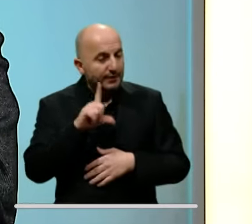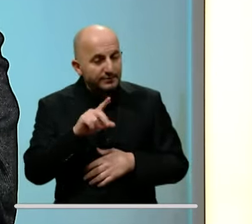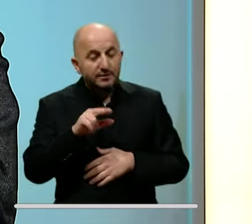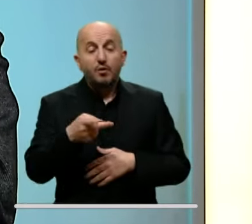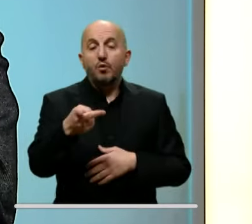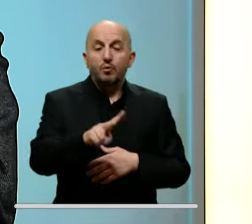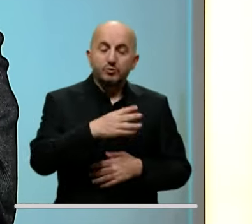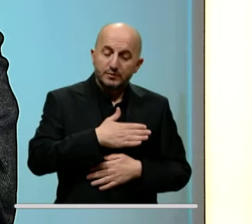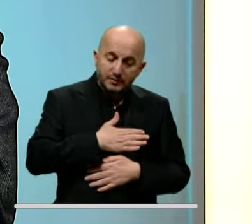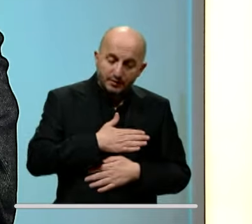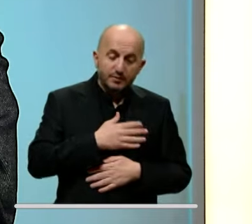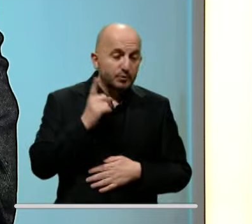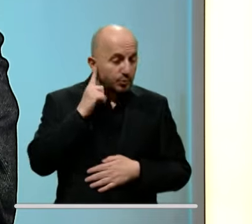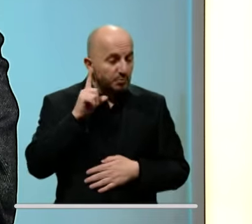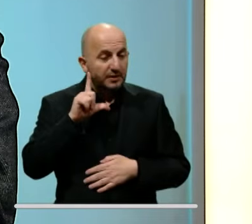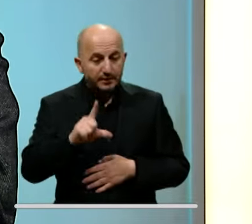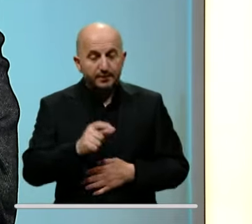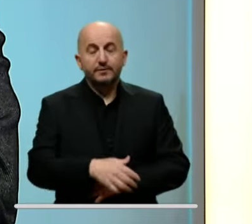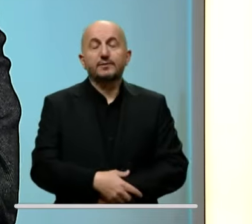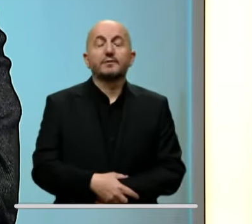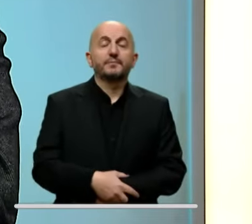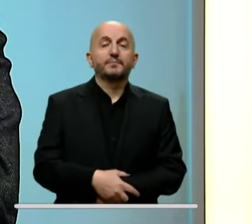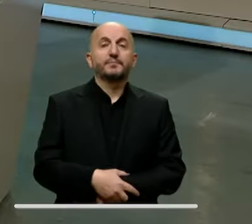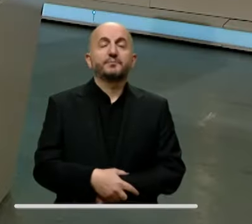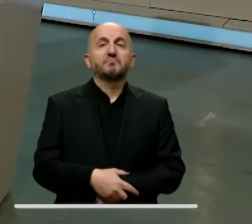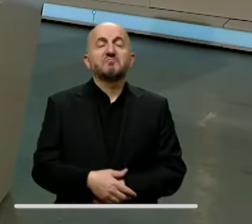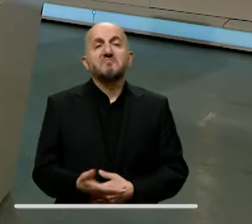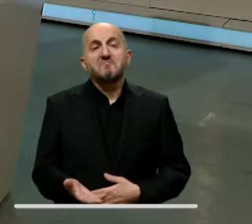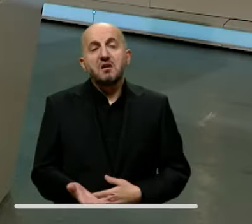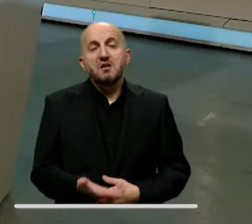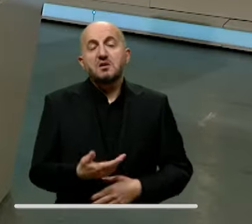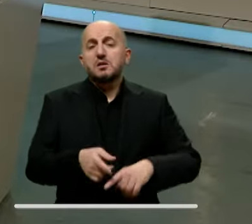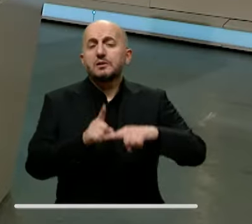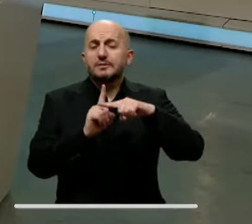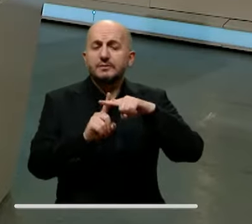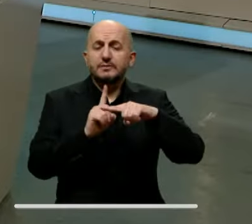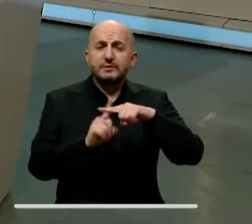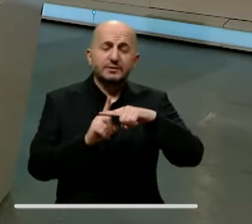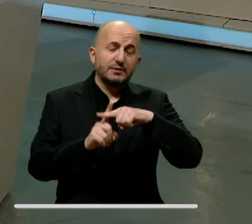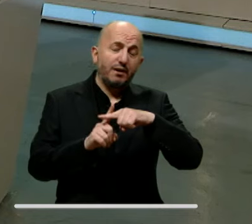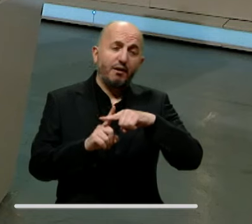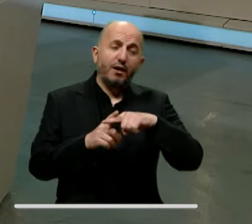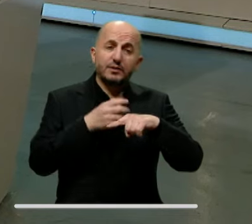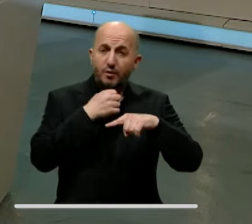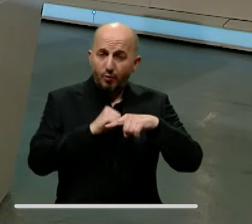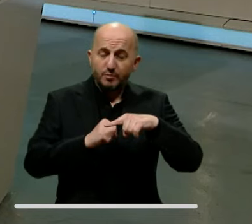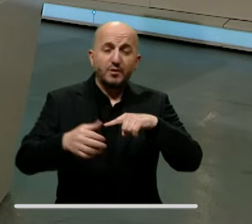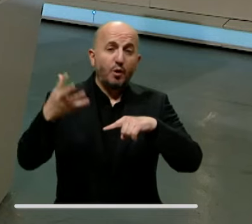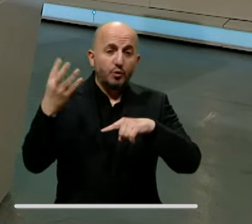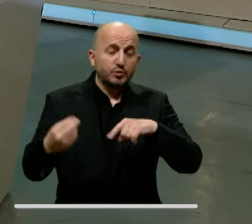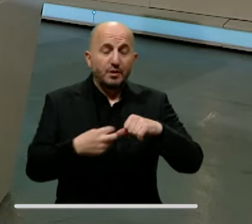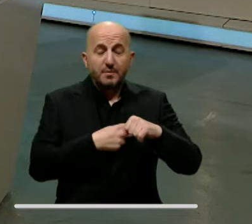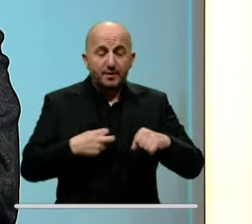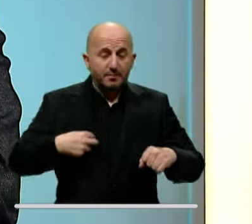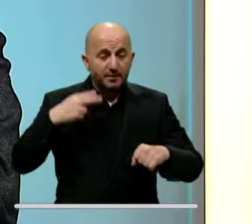gibi ölümüze de saygı duymayı gerektirir velev ki gayrimüslim Tabii ki velev ki gayrimüslimler için bile olsa peygamber